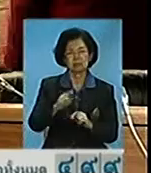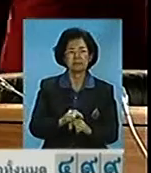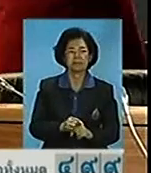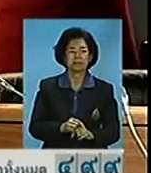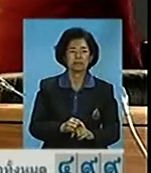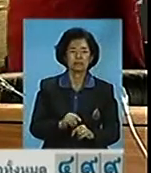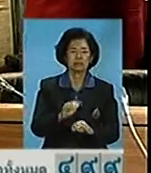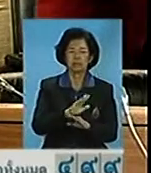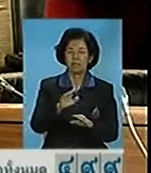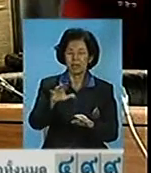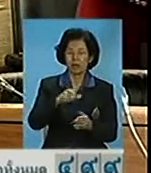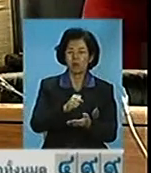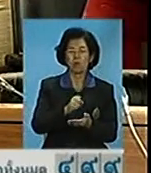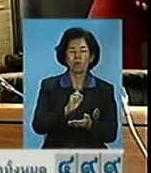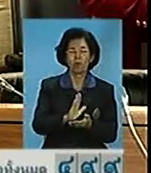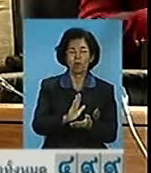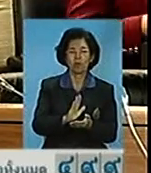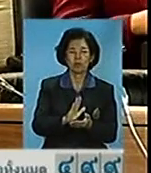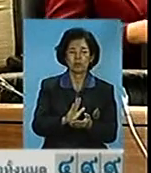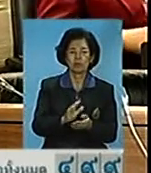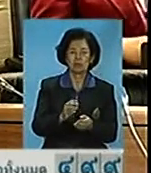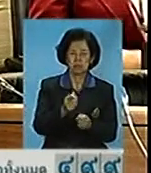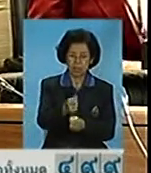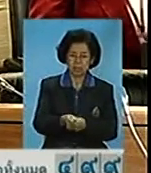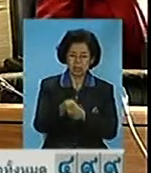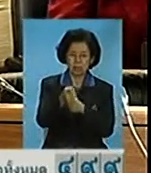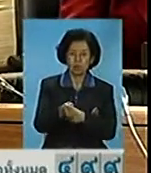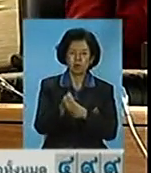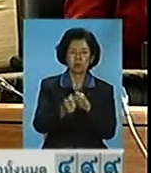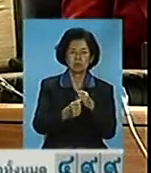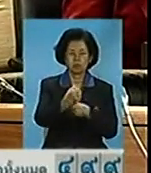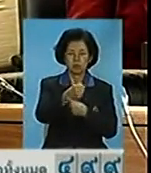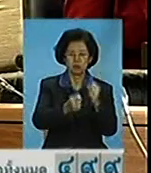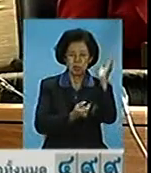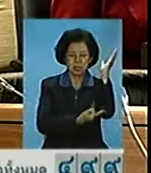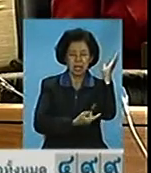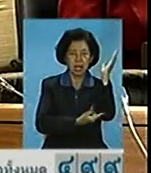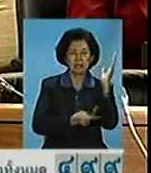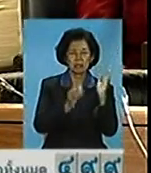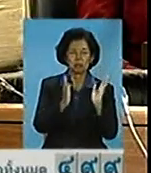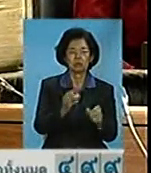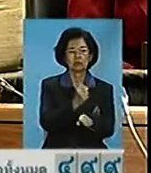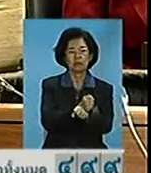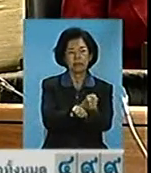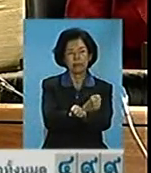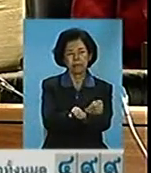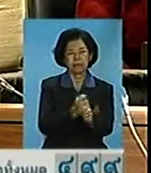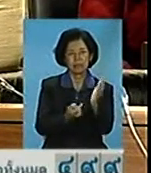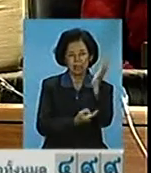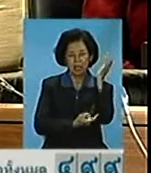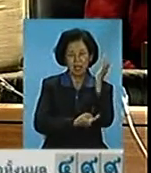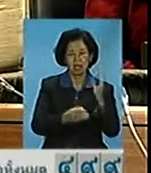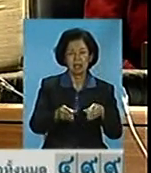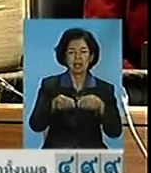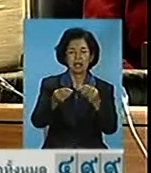น้ำพักน้ำแรงของเกษตรกรชาวสวนยางแล้วก็แรงงานยางนั้นเอาไปมอบให้กับทางภ